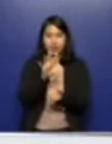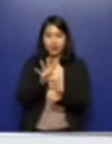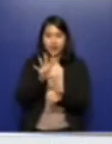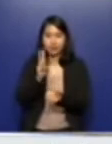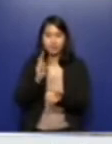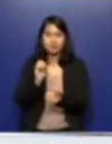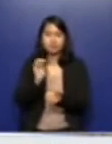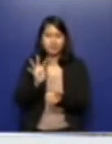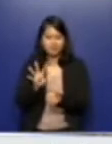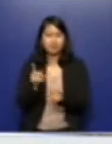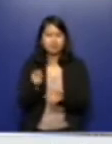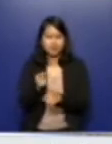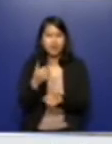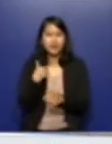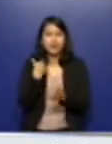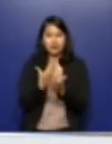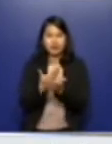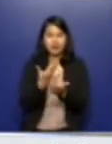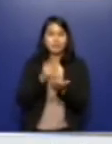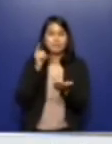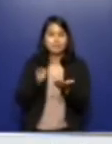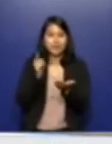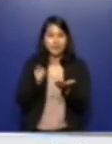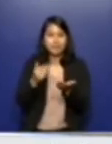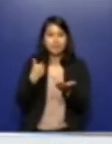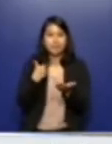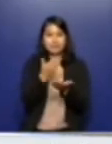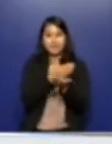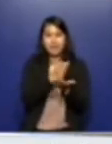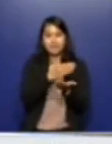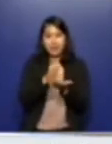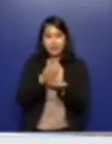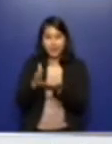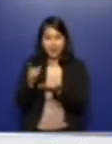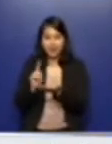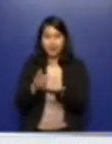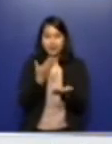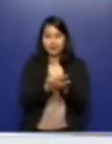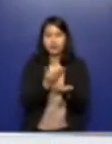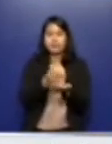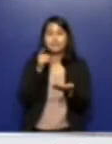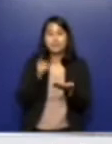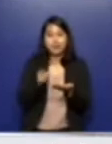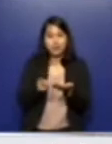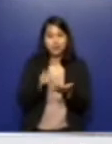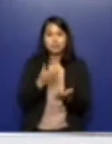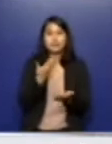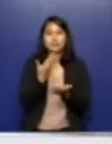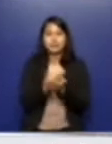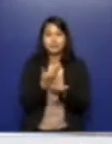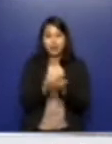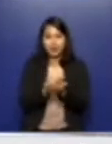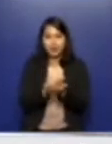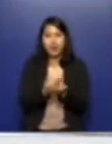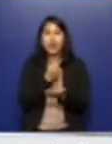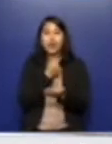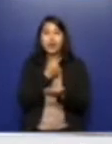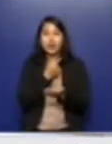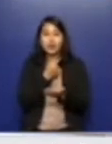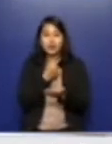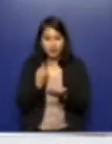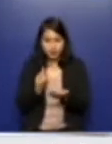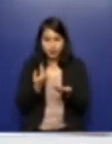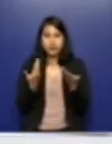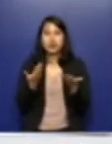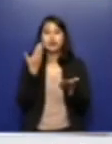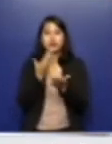2564เนี่ยมันก็มีรายจ่ายประจำนะครับแบ่งเป็นหมวดก็คือมีรายจ่ายประจำรายจ่ายเพื่อชดเชยเงินคงคลังนะฮะราย